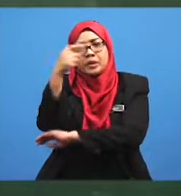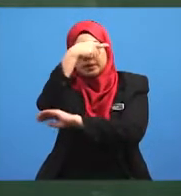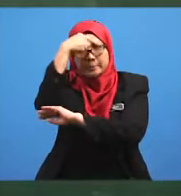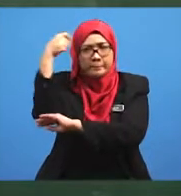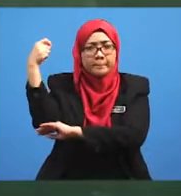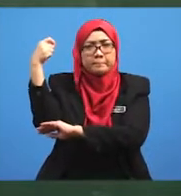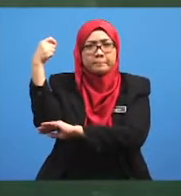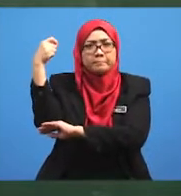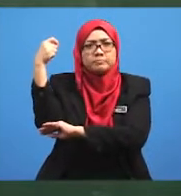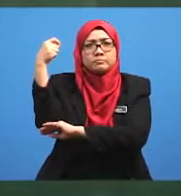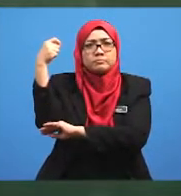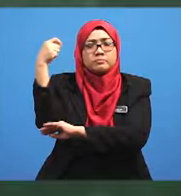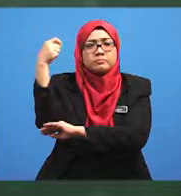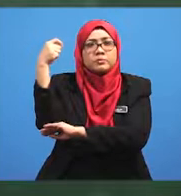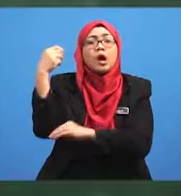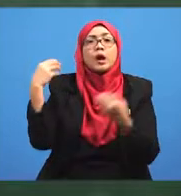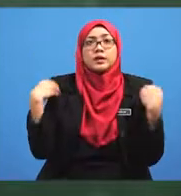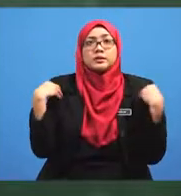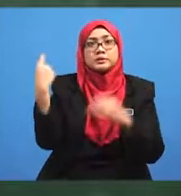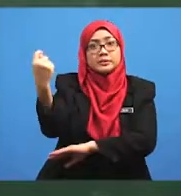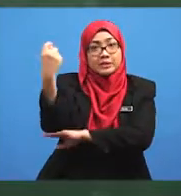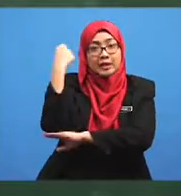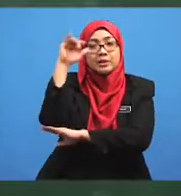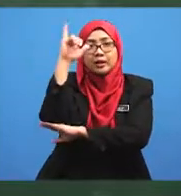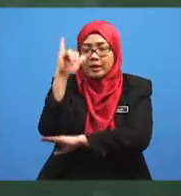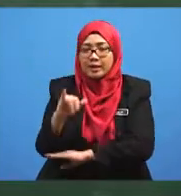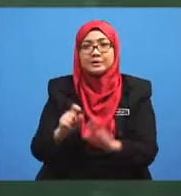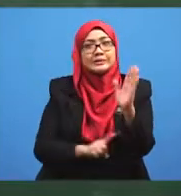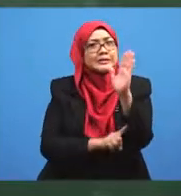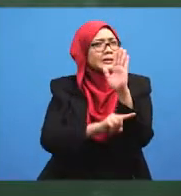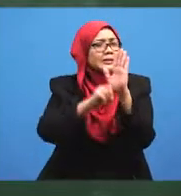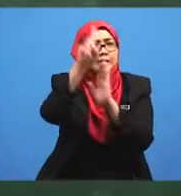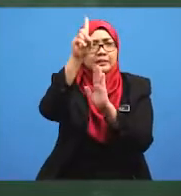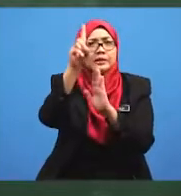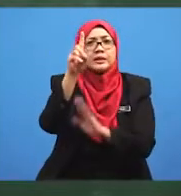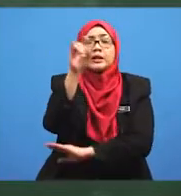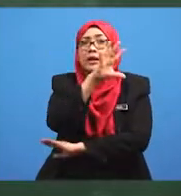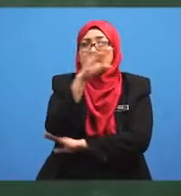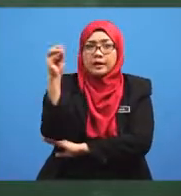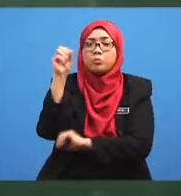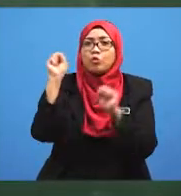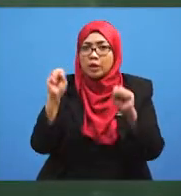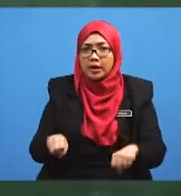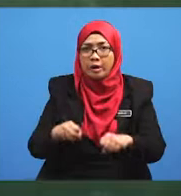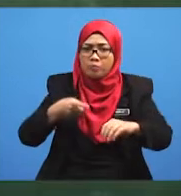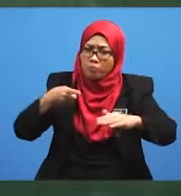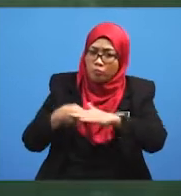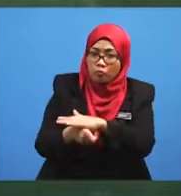gamma mempunyai tenaga yang tinggi dan boleh membunuh sel kanser.